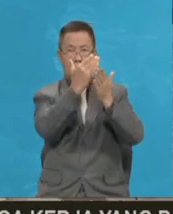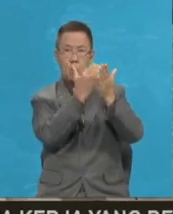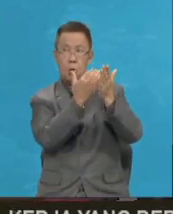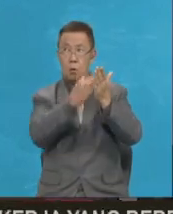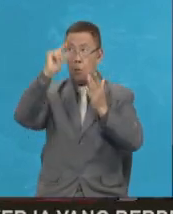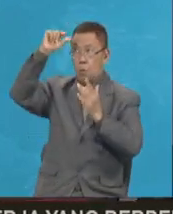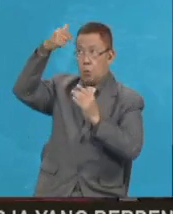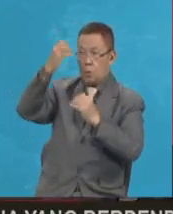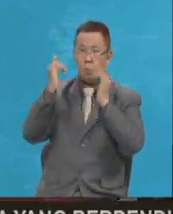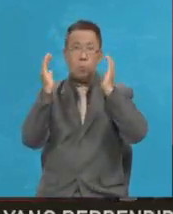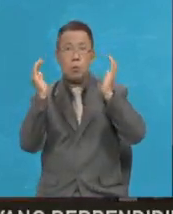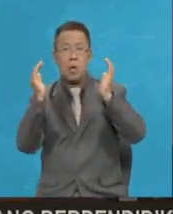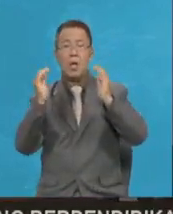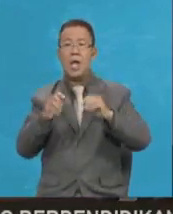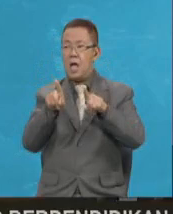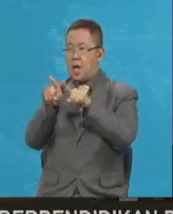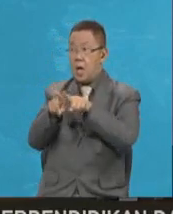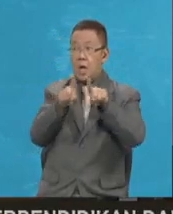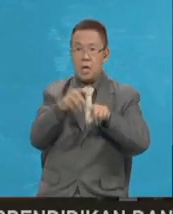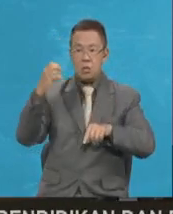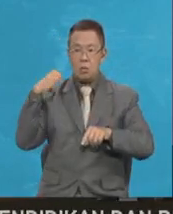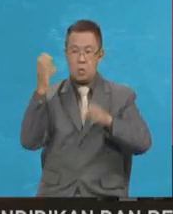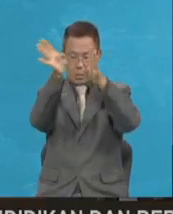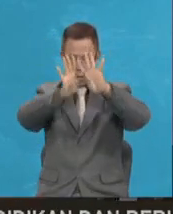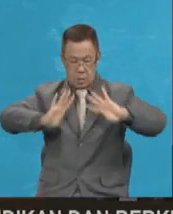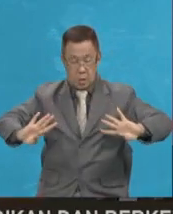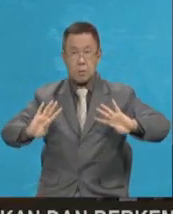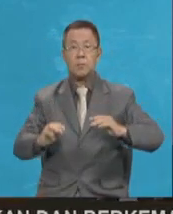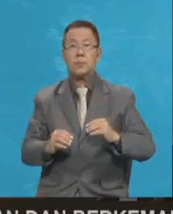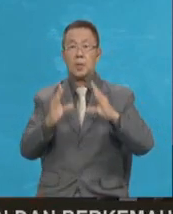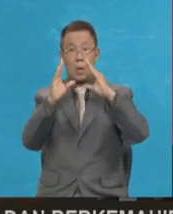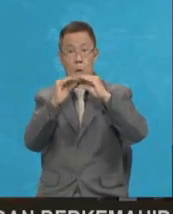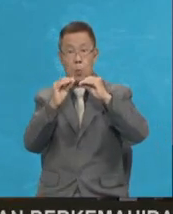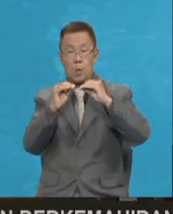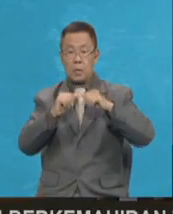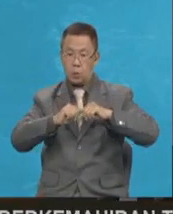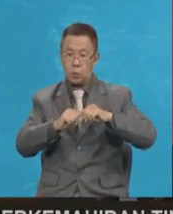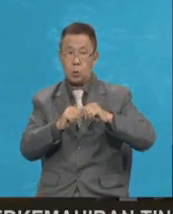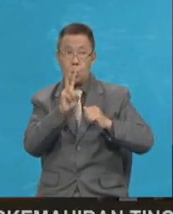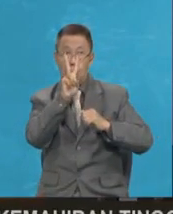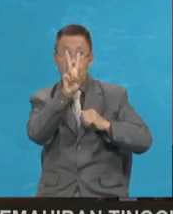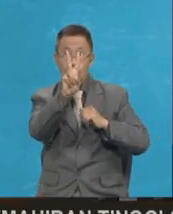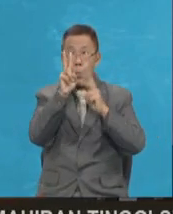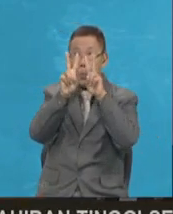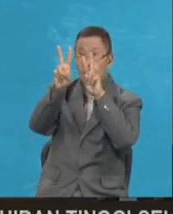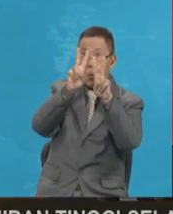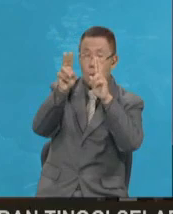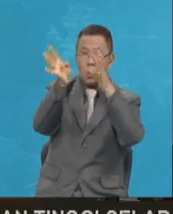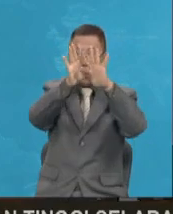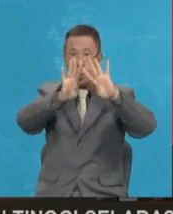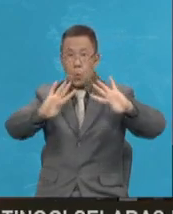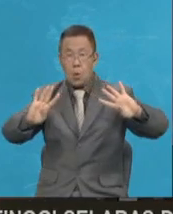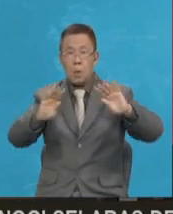kerajaan negara Brunei Darussalam sebagai pengurus iocean majelis turut menyaksikan kelancaran Anugerah perniagaan